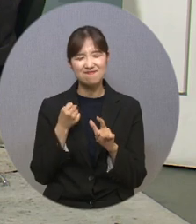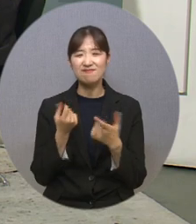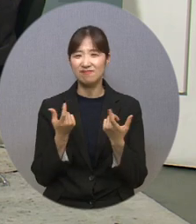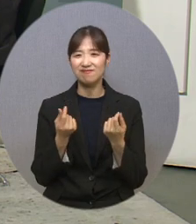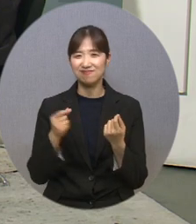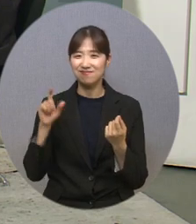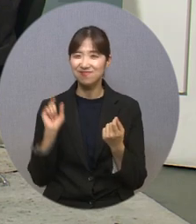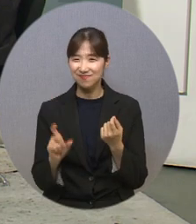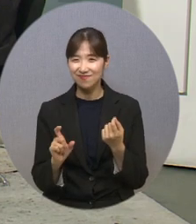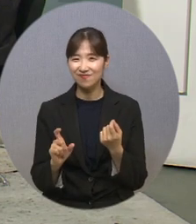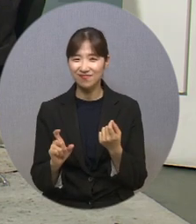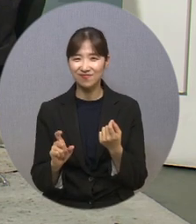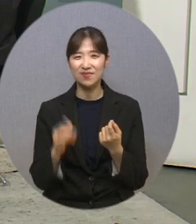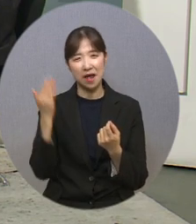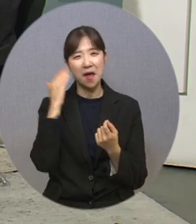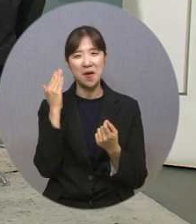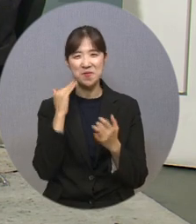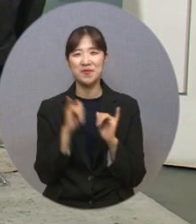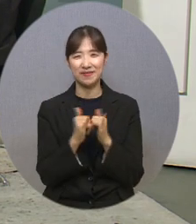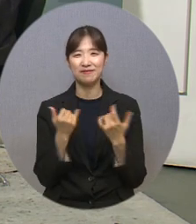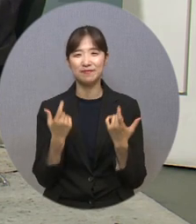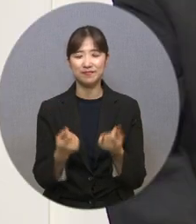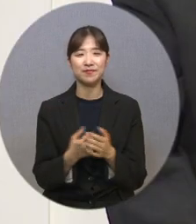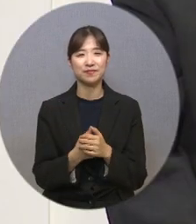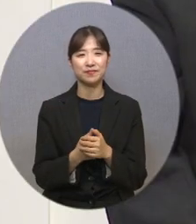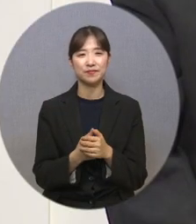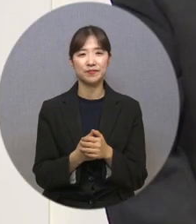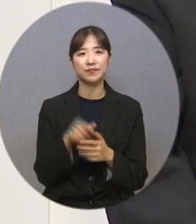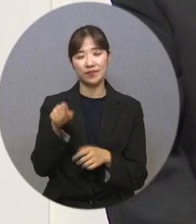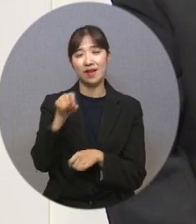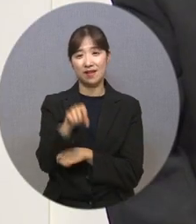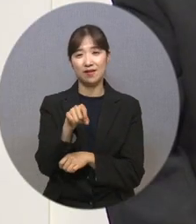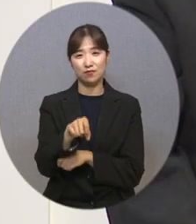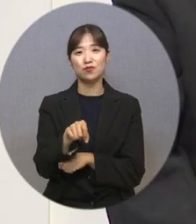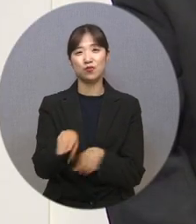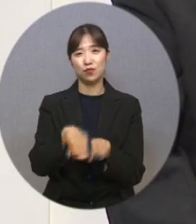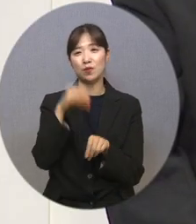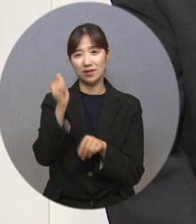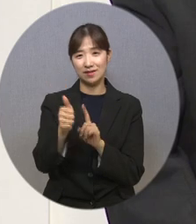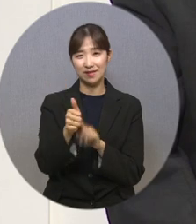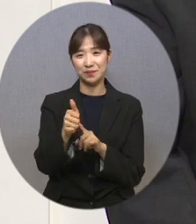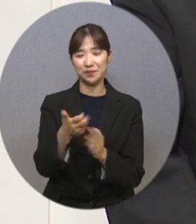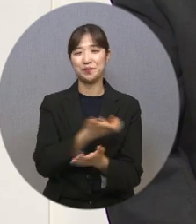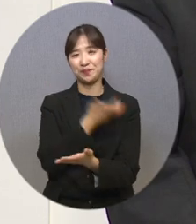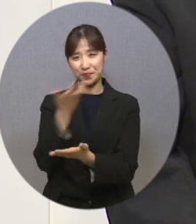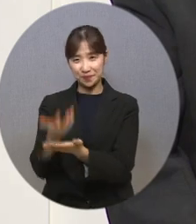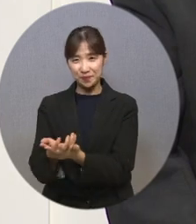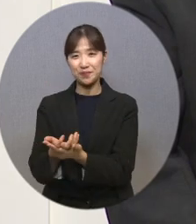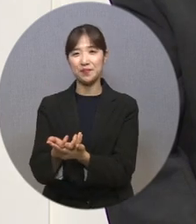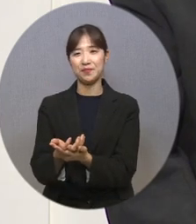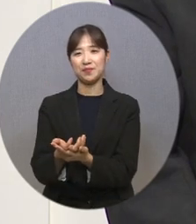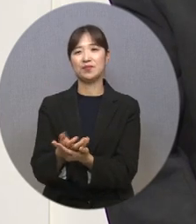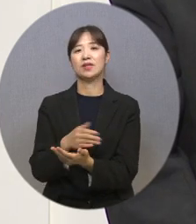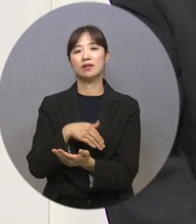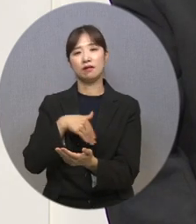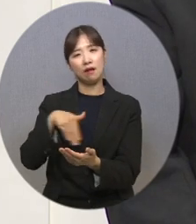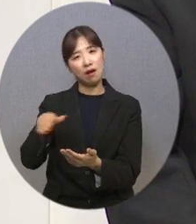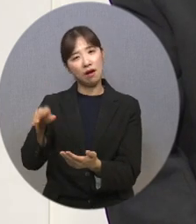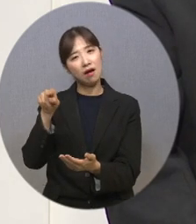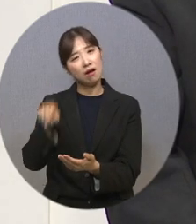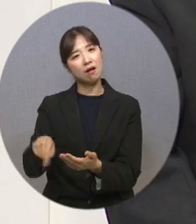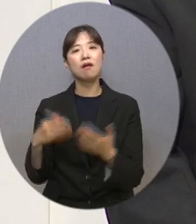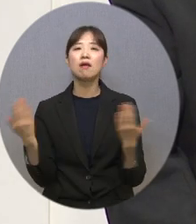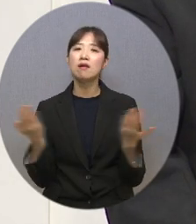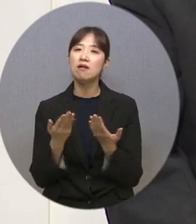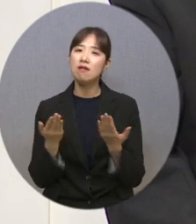우리나라 대한민국 민족인 것 같습니다. 그러면 사무총장님께서는 이민을 가셨잖아요. 그래서 그 이민을 가셔서